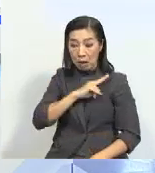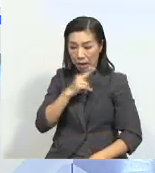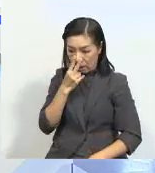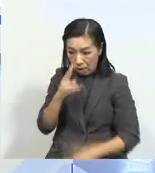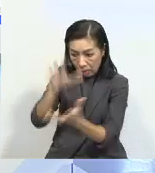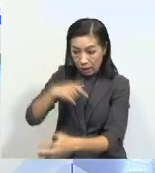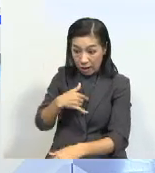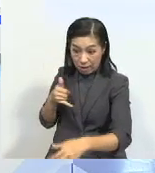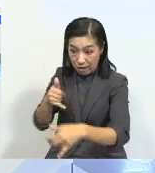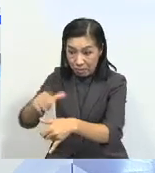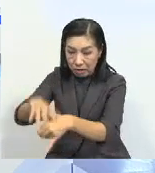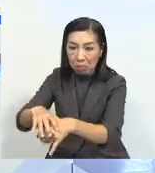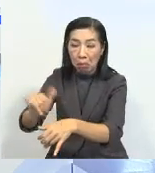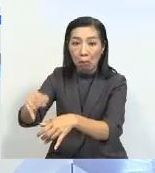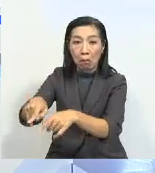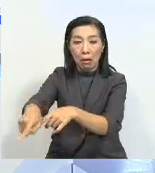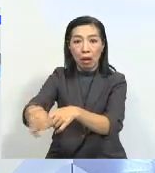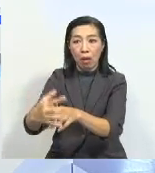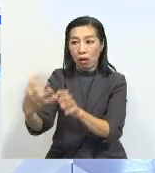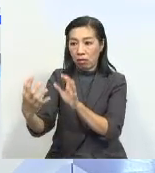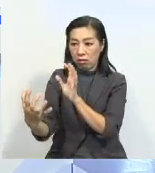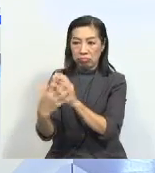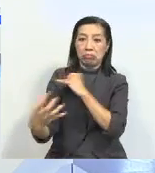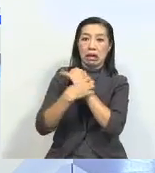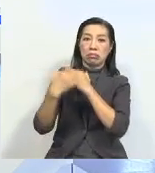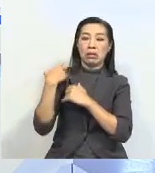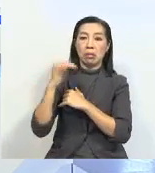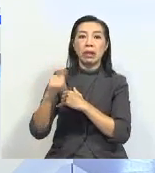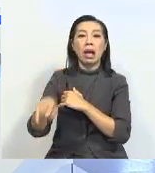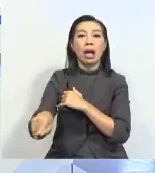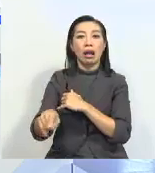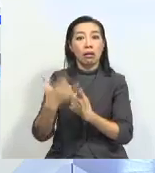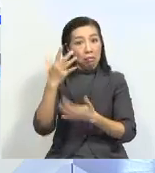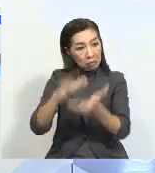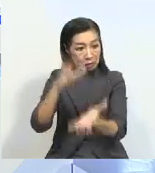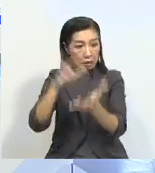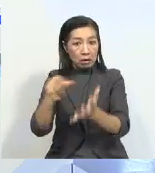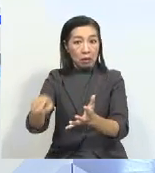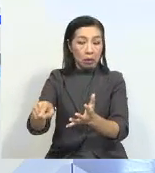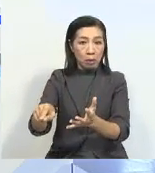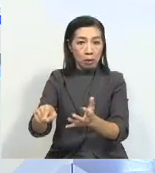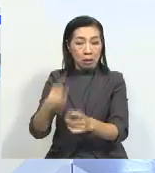ยตัวเองอาจจะเรียกว่าถูกทำร้ายก็ได้หรือว่าอาจจะไม่ถูกจุดก็กลายเป็นว่าทำให้เขาเนี่ยบ